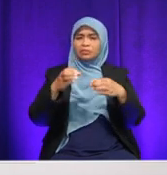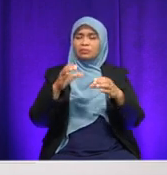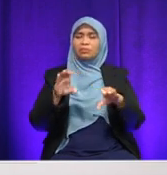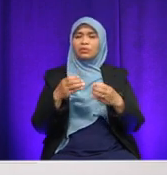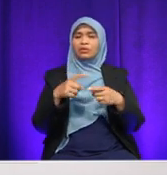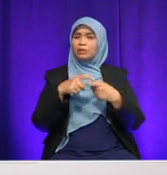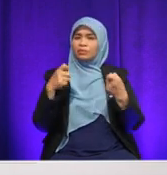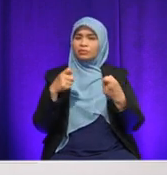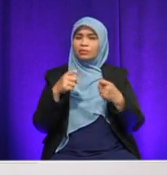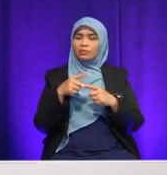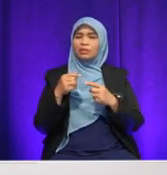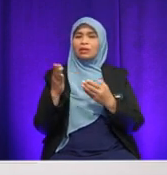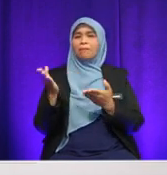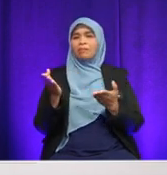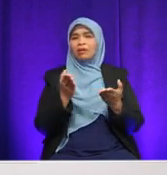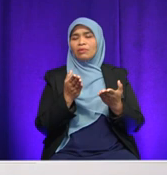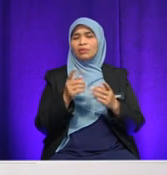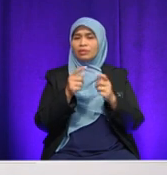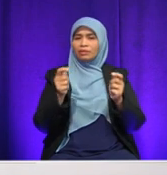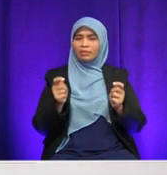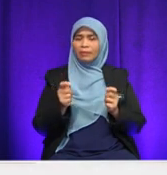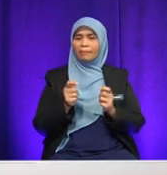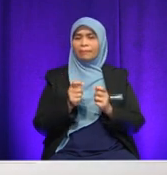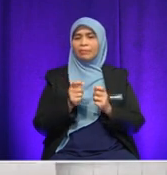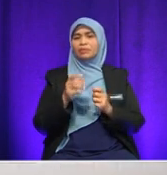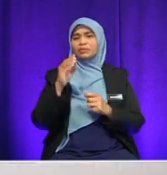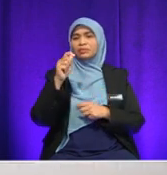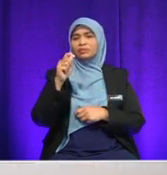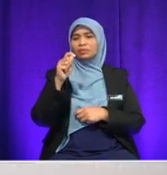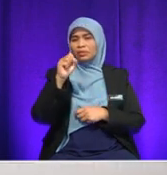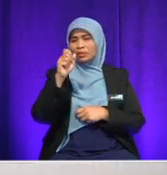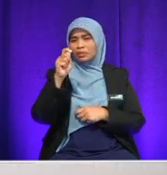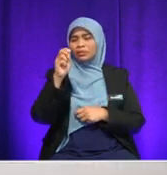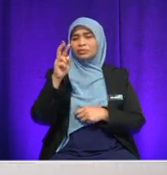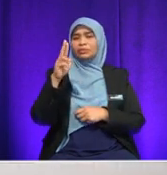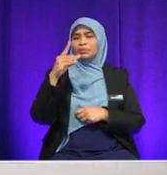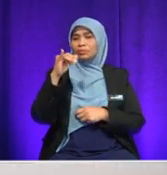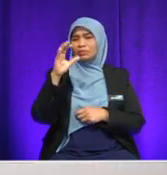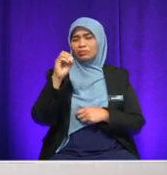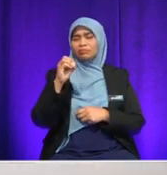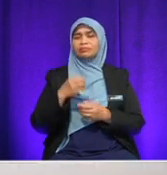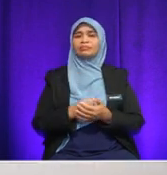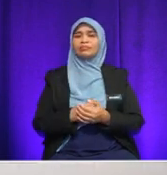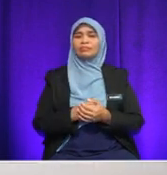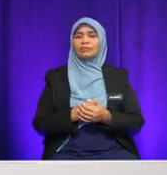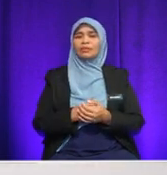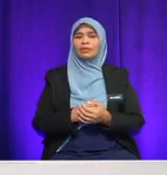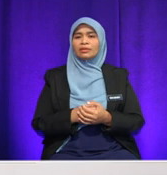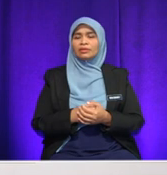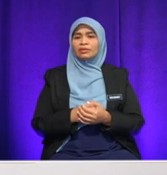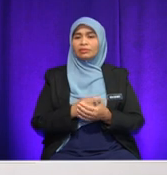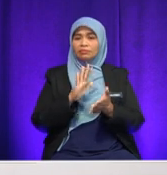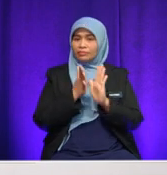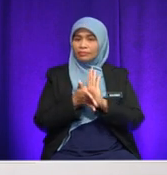Dol ke studio untuk dijadikan bahan permainan. Bahan utama permainan tu kan. Dia terburu-buru buat keputusanlah. Okay.